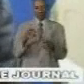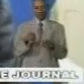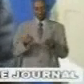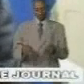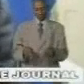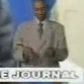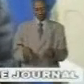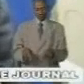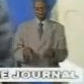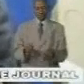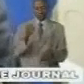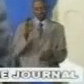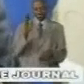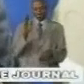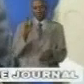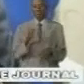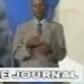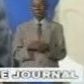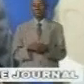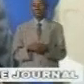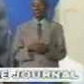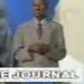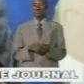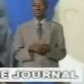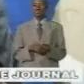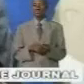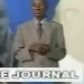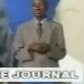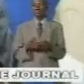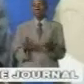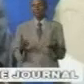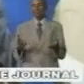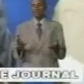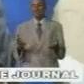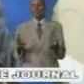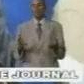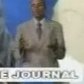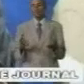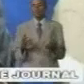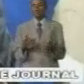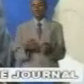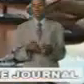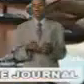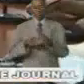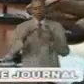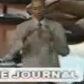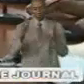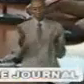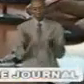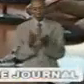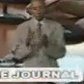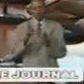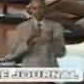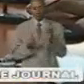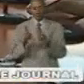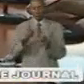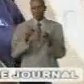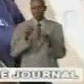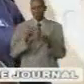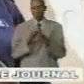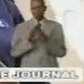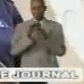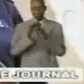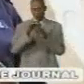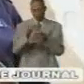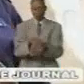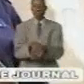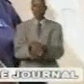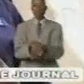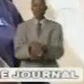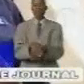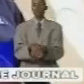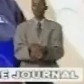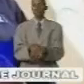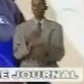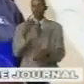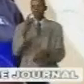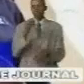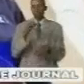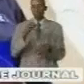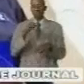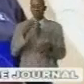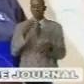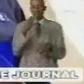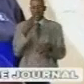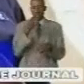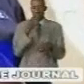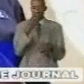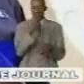motivées. Donc, il n'y a pas péril dans tout ce que nous préparons. Si nous avons une police, c'est parce que la population est